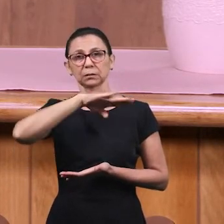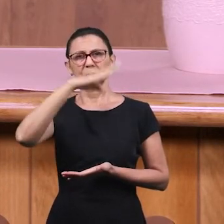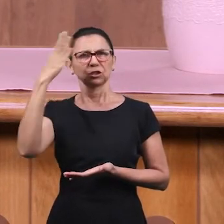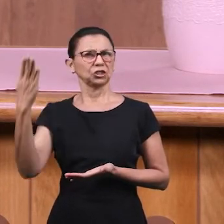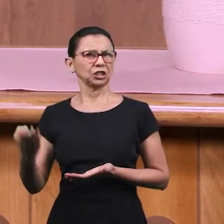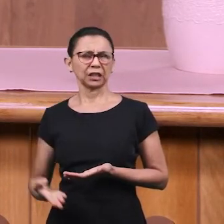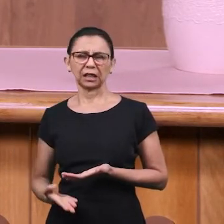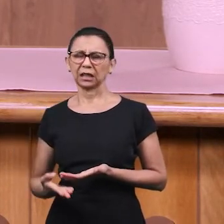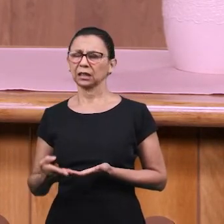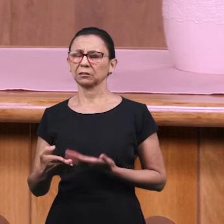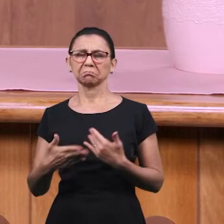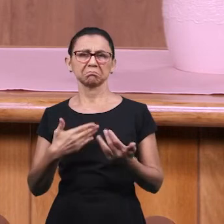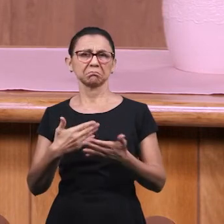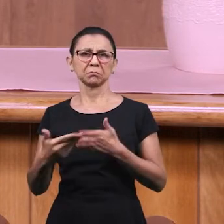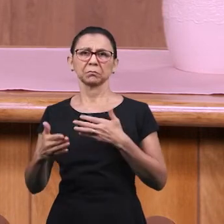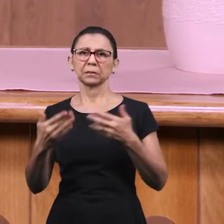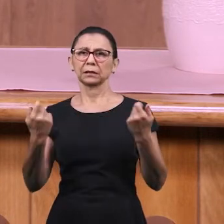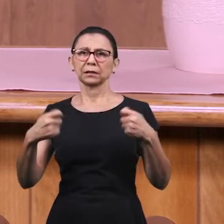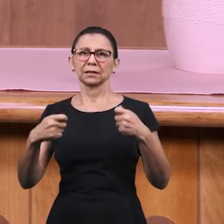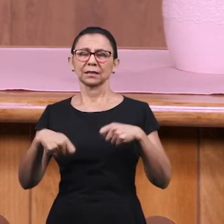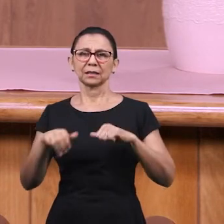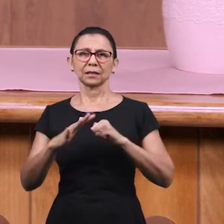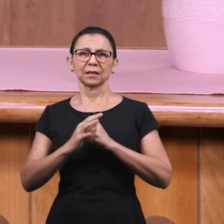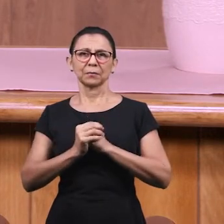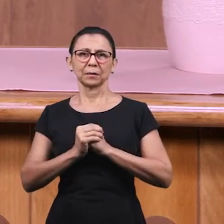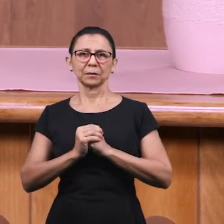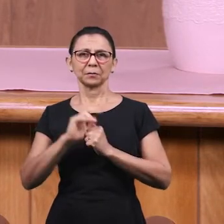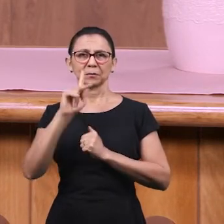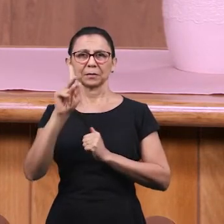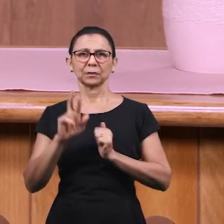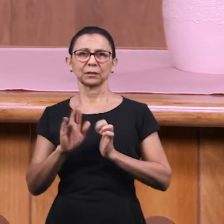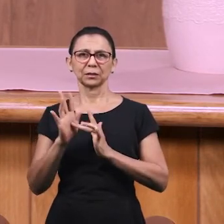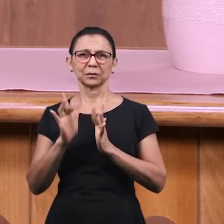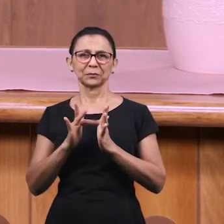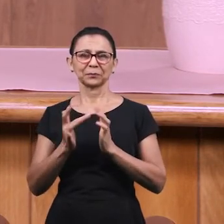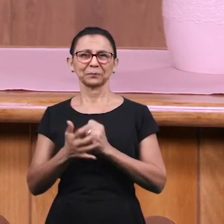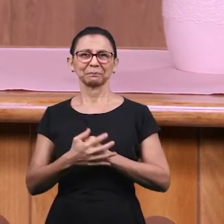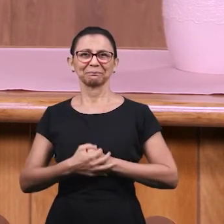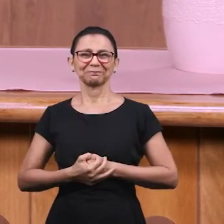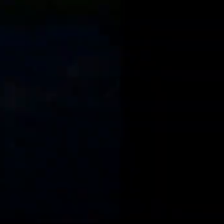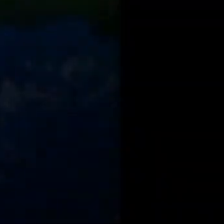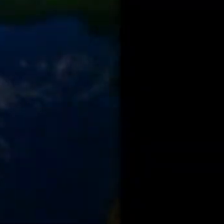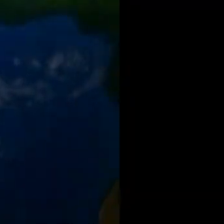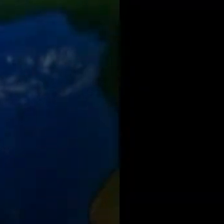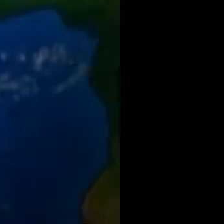там в вашем распоряжении. Аминь. Мир Божий всем вам.